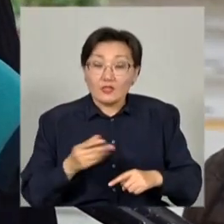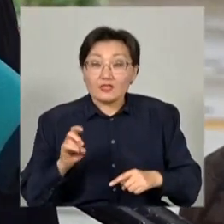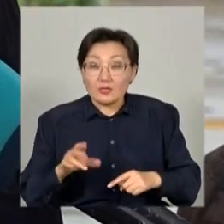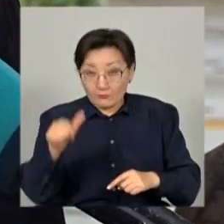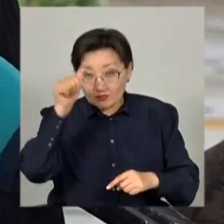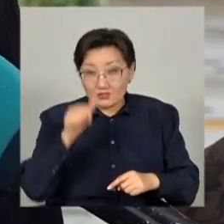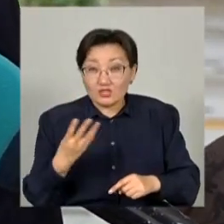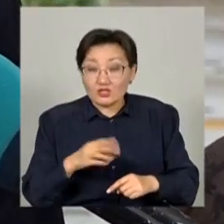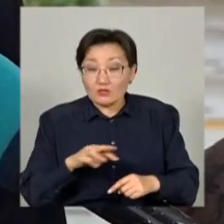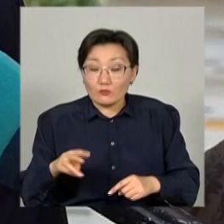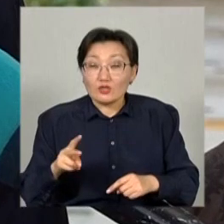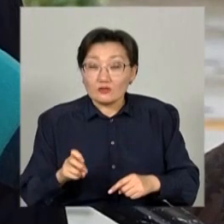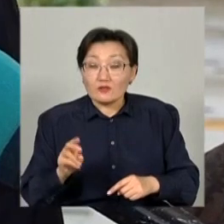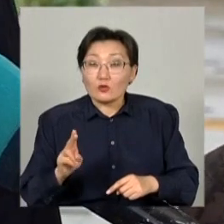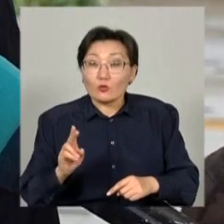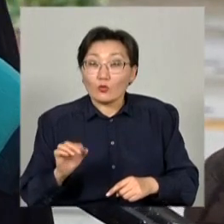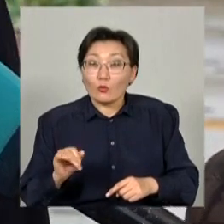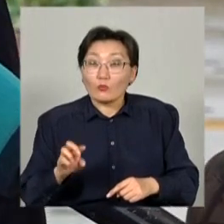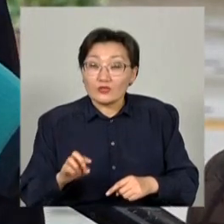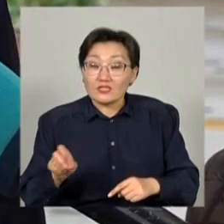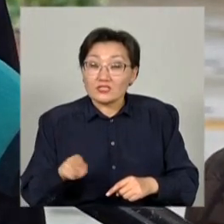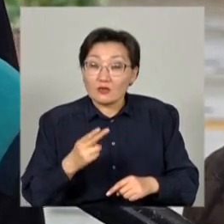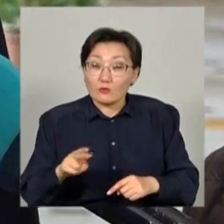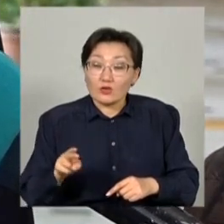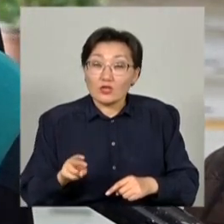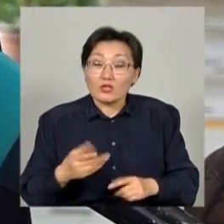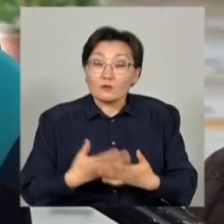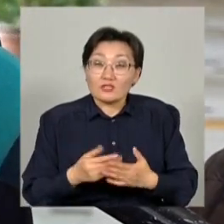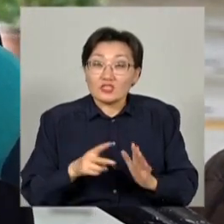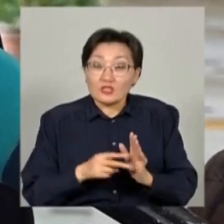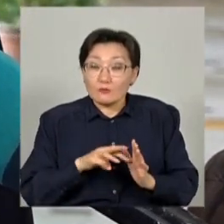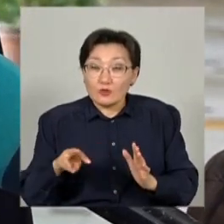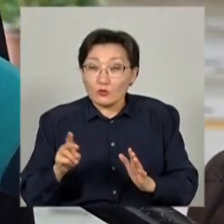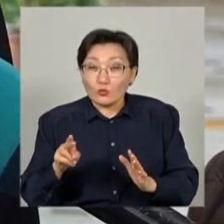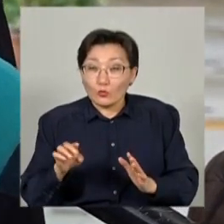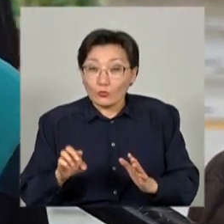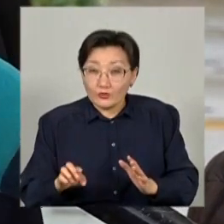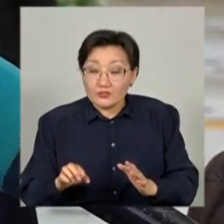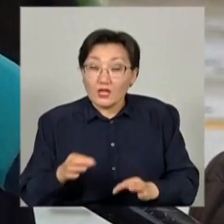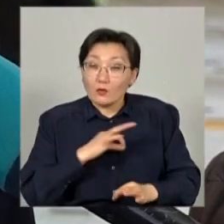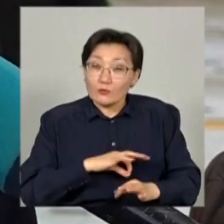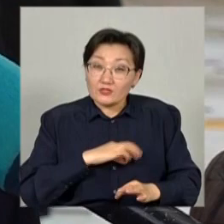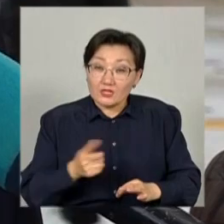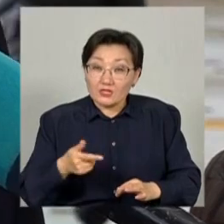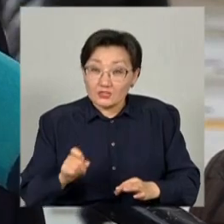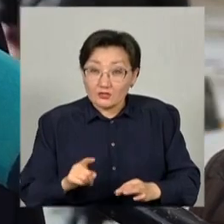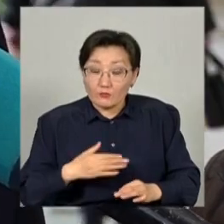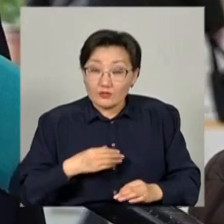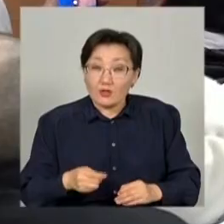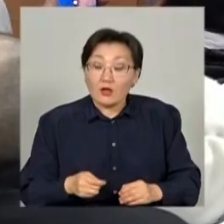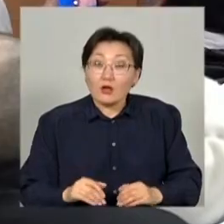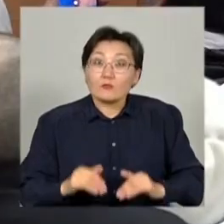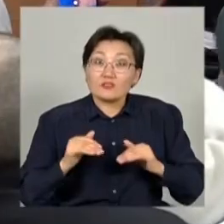месяце 4 миллиона 200 кубов, а в декабре почти 7 миллионов кубов. То есть потребность в газе была, естественно, мы его